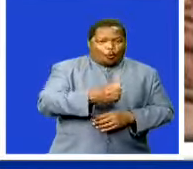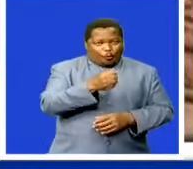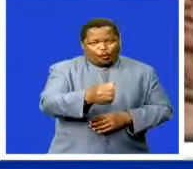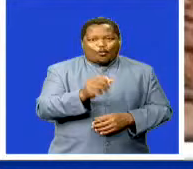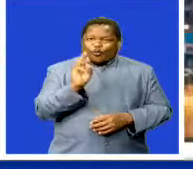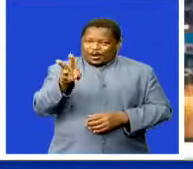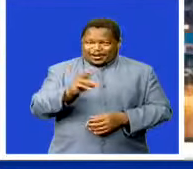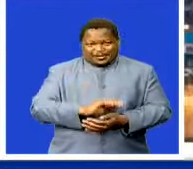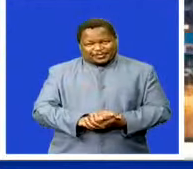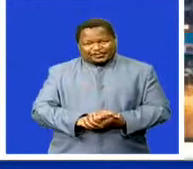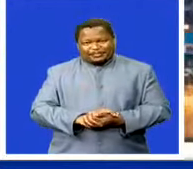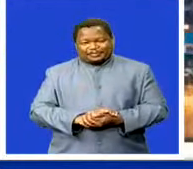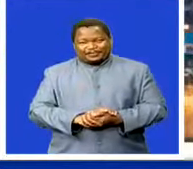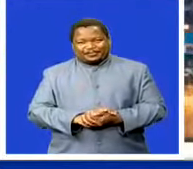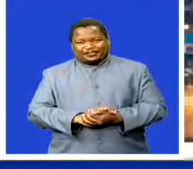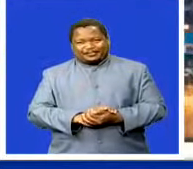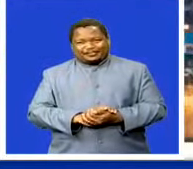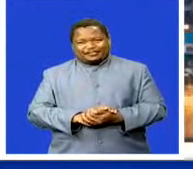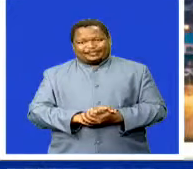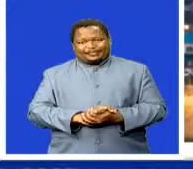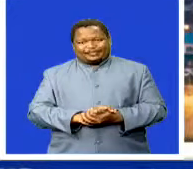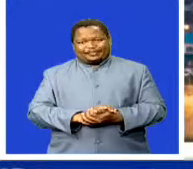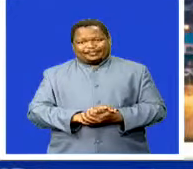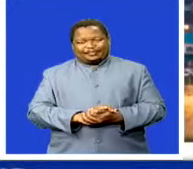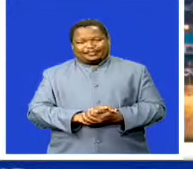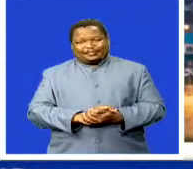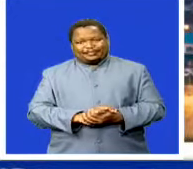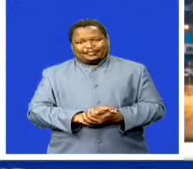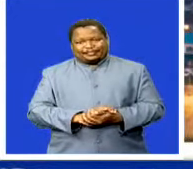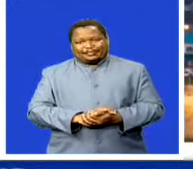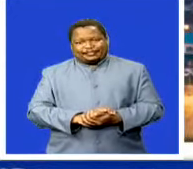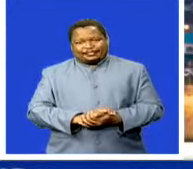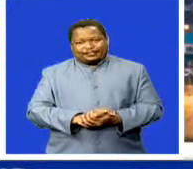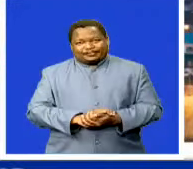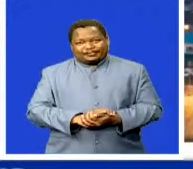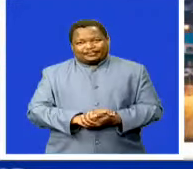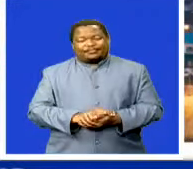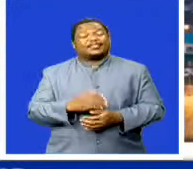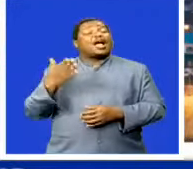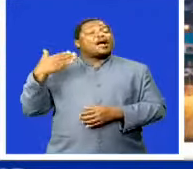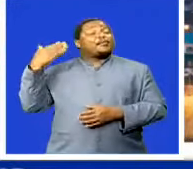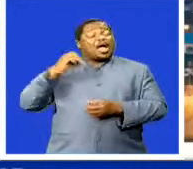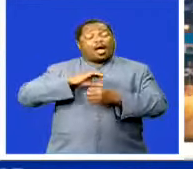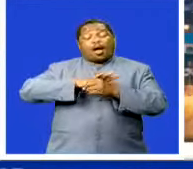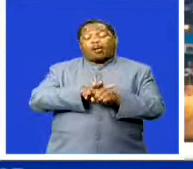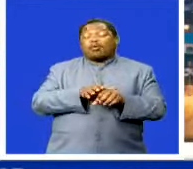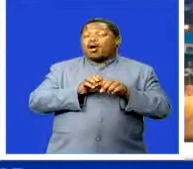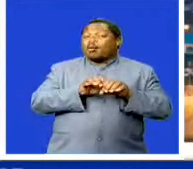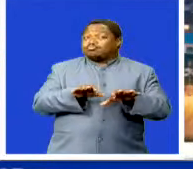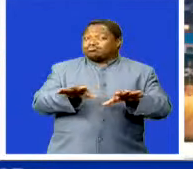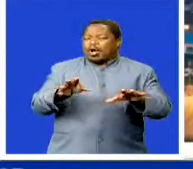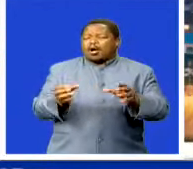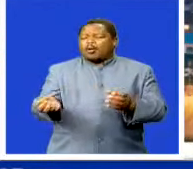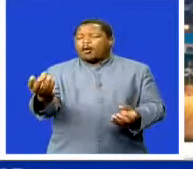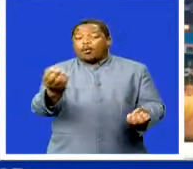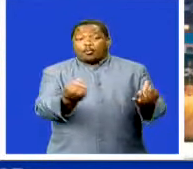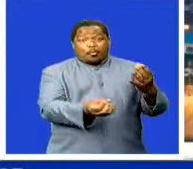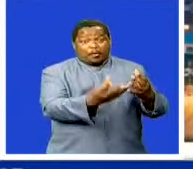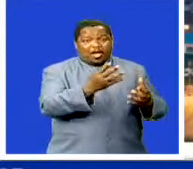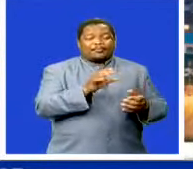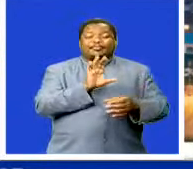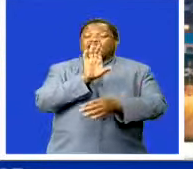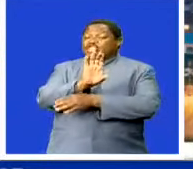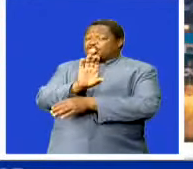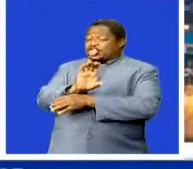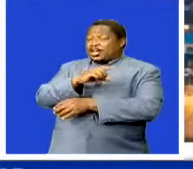kahlathi kusukela kwabhethuka umkhuhlane we-COVID-19 kuleli libandla lemaluthela i-Evangelical Lutheran Church in